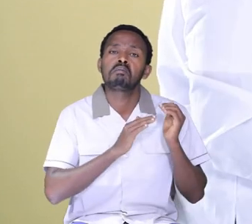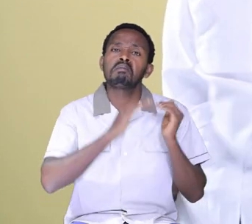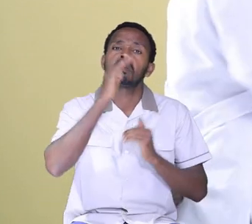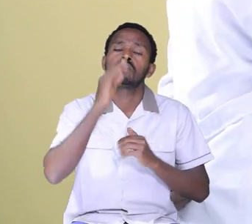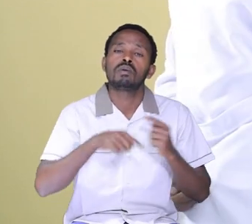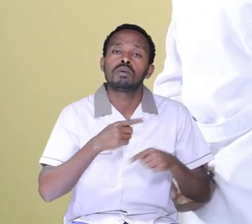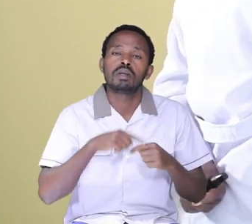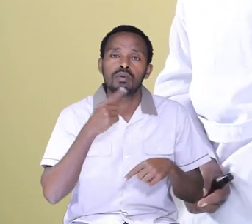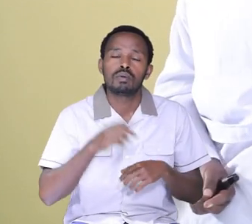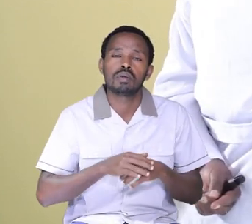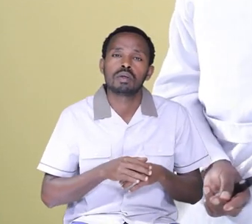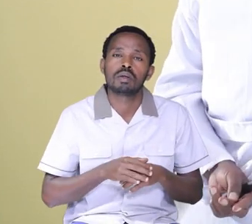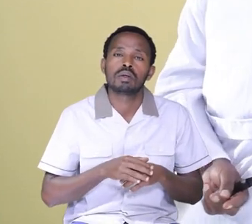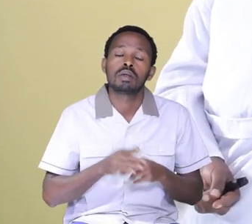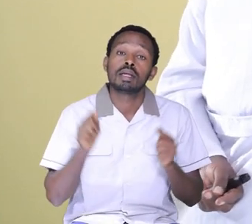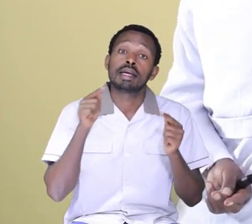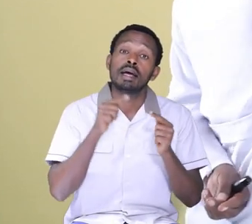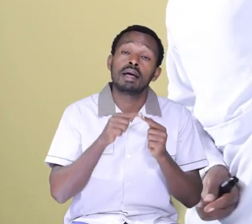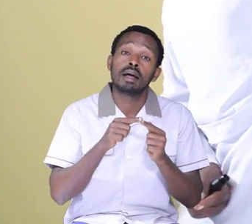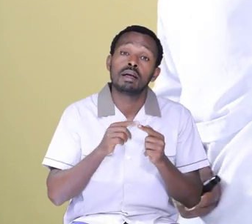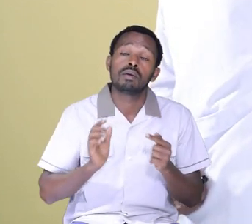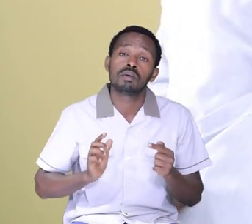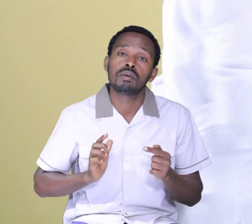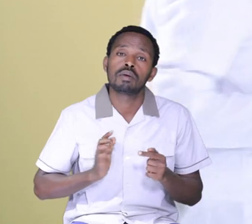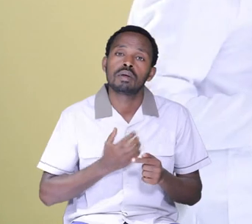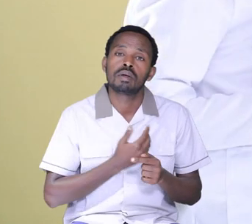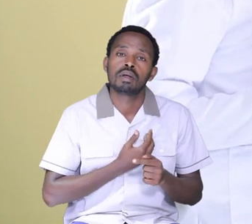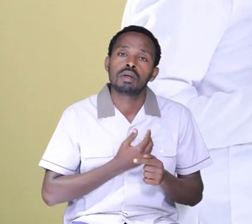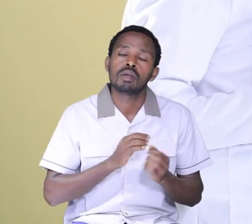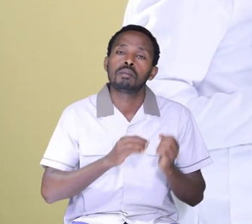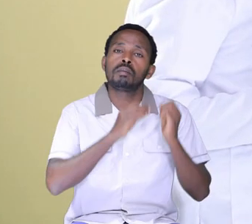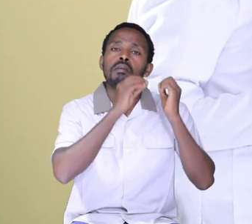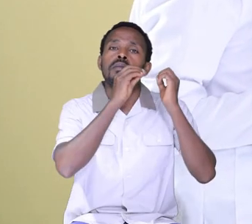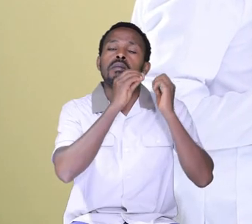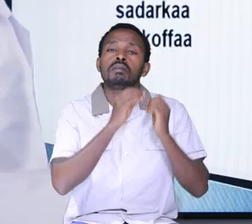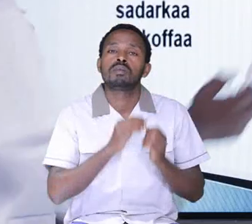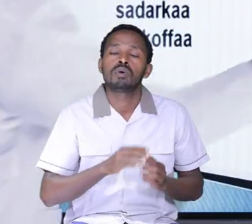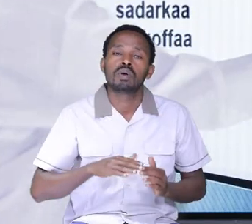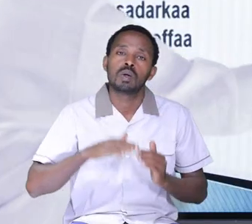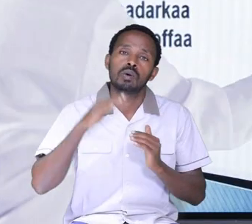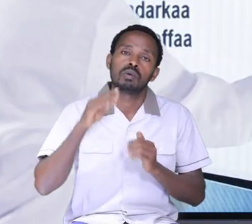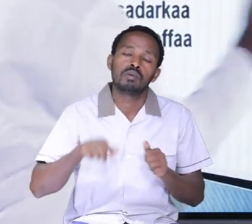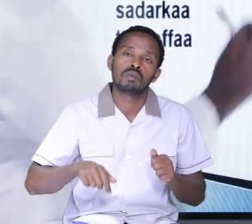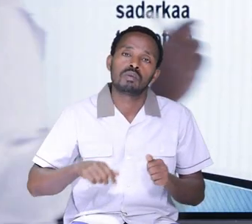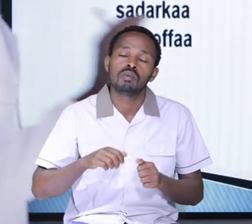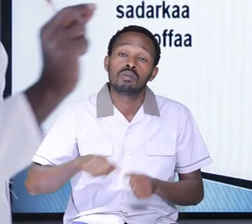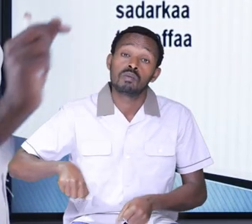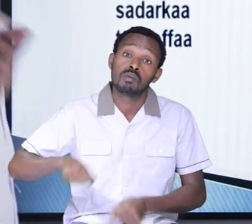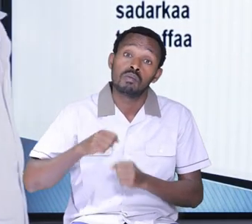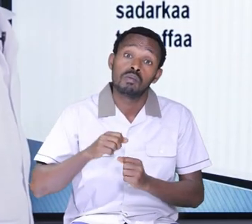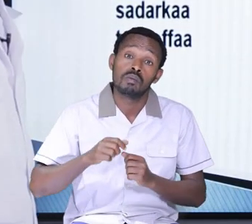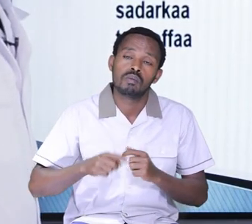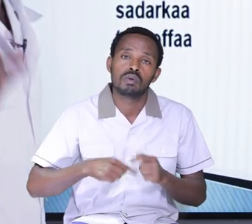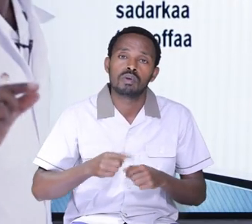jechuudha. Sababni isaa kaayyoon keenya ba'aa kana ol kaasuuf fonqolcha kanatti gargaaramaa jirra waan ta'eef danaan kun fonqolcha